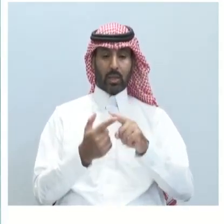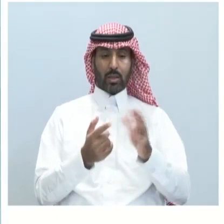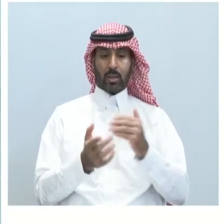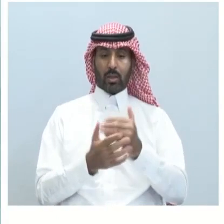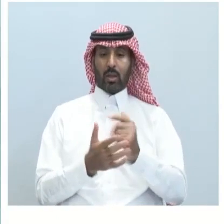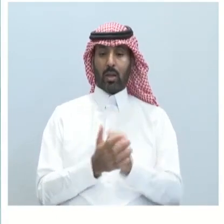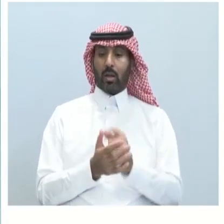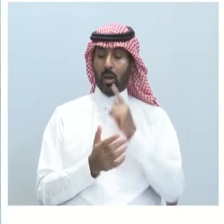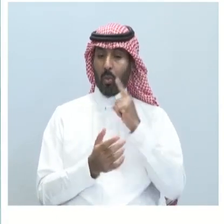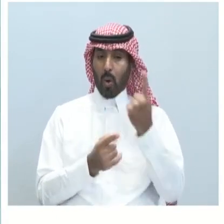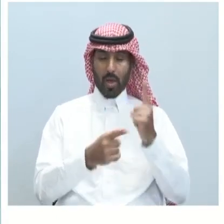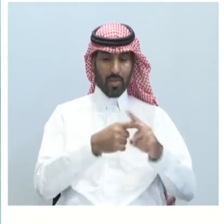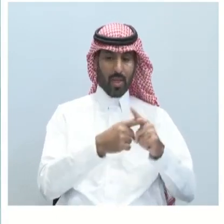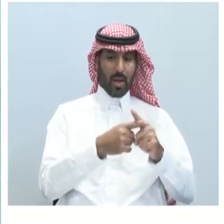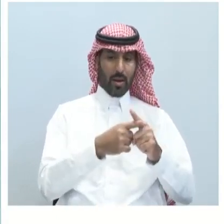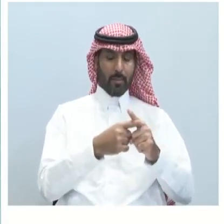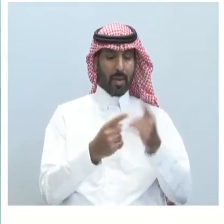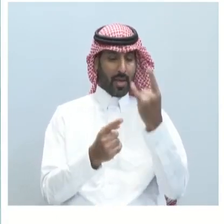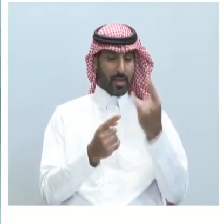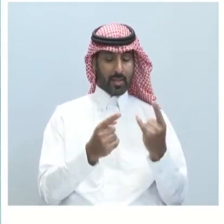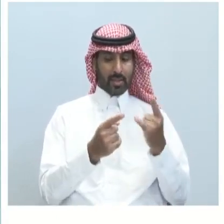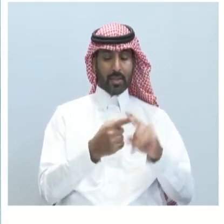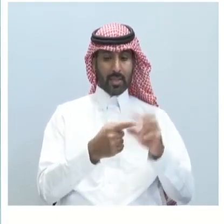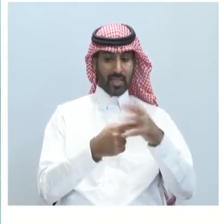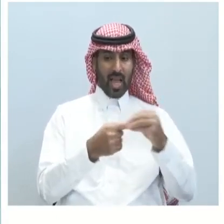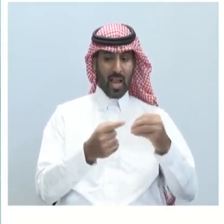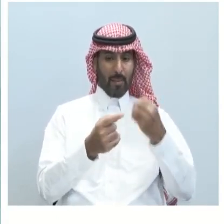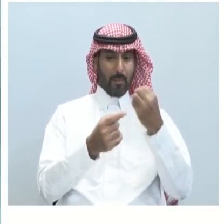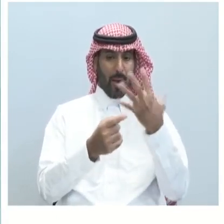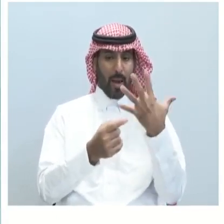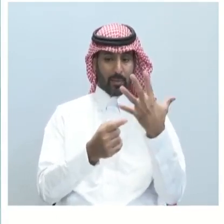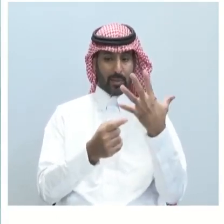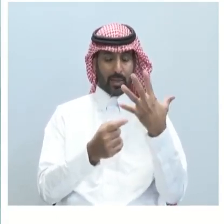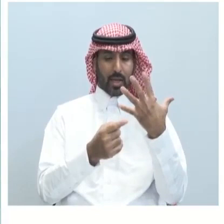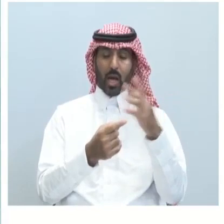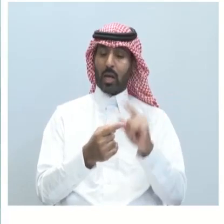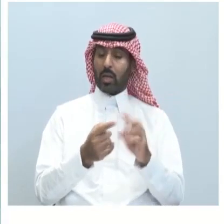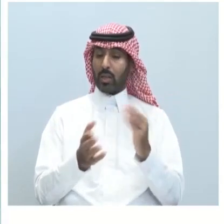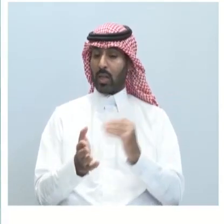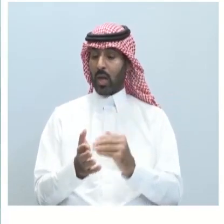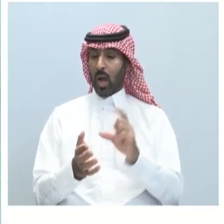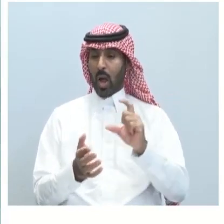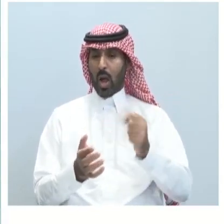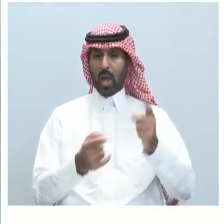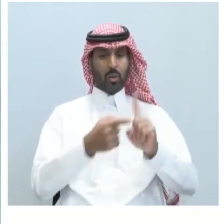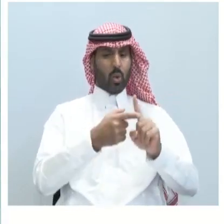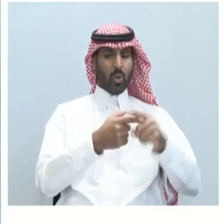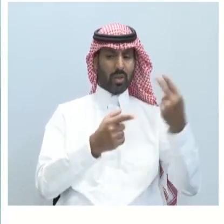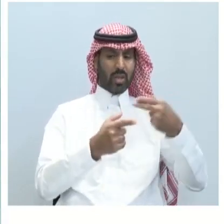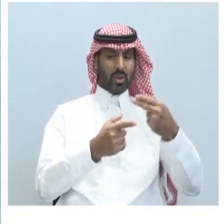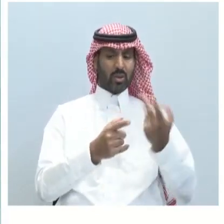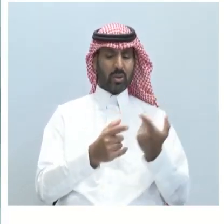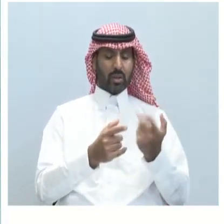تركيز ايون الهيدروجين تركيز ايون الهيدروجين اذا الان انت عندك تركيز ايون الهيدروجين وعندك